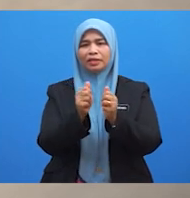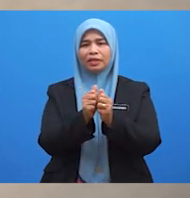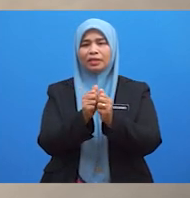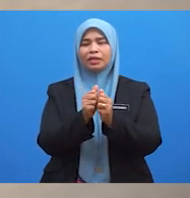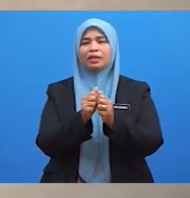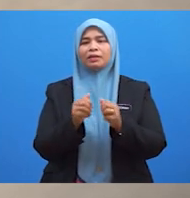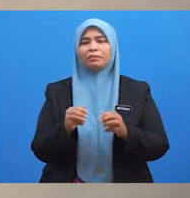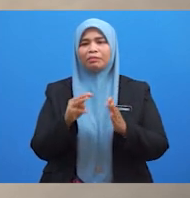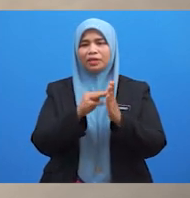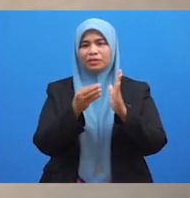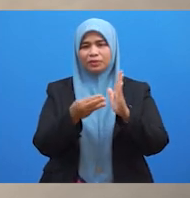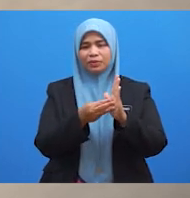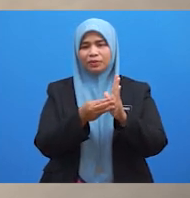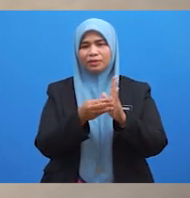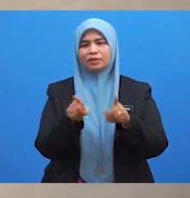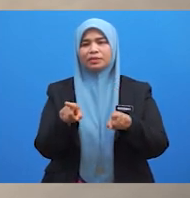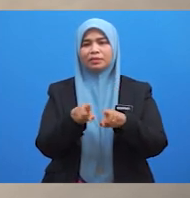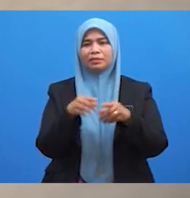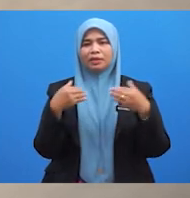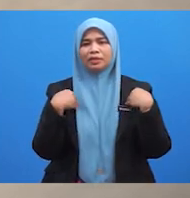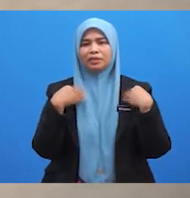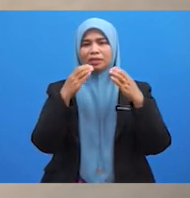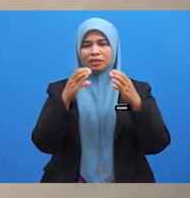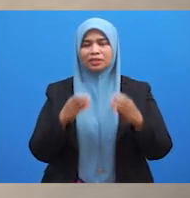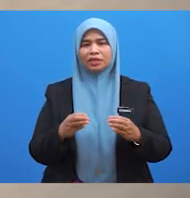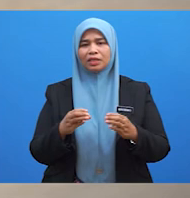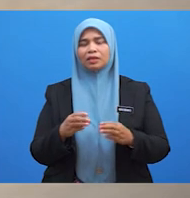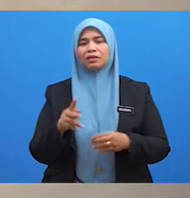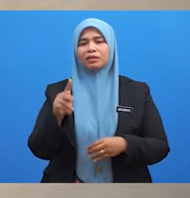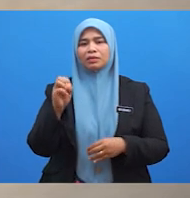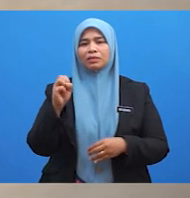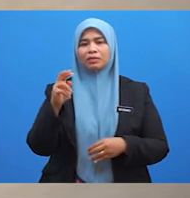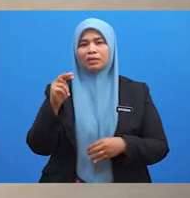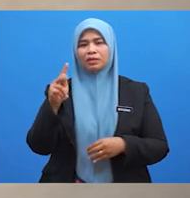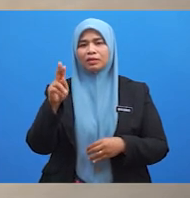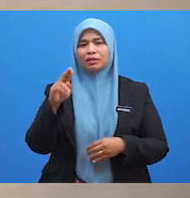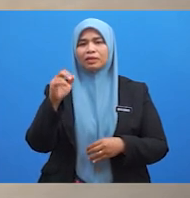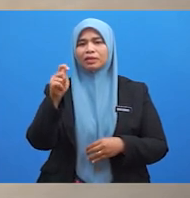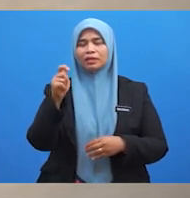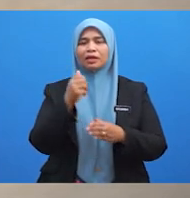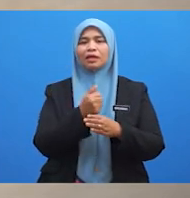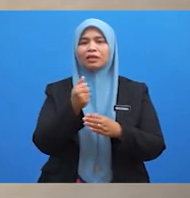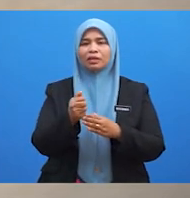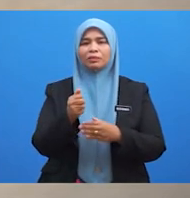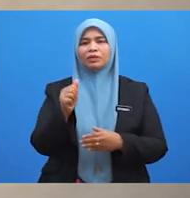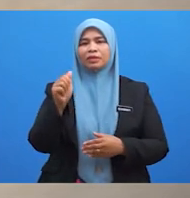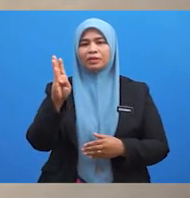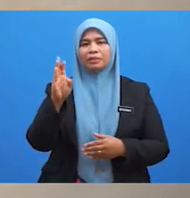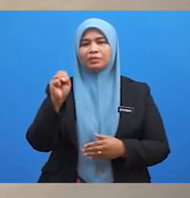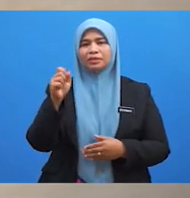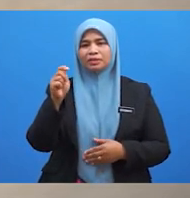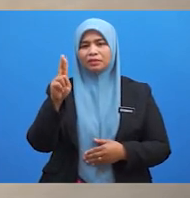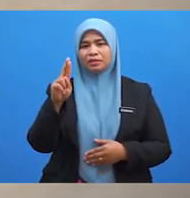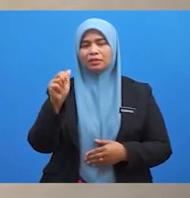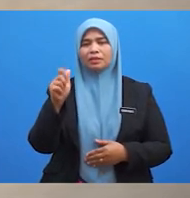dengan pasangan maksud, sama ada secara konkret ataupun abstrak.